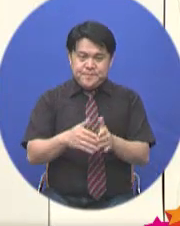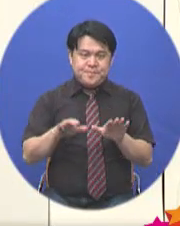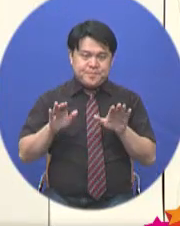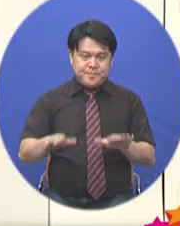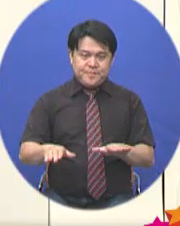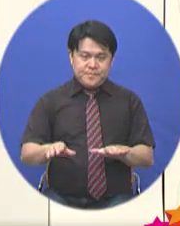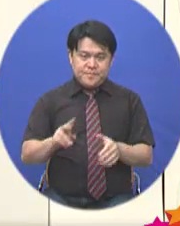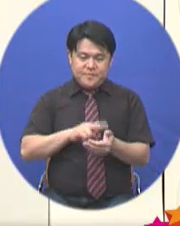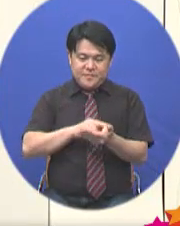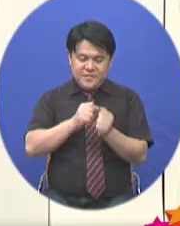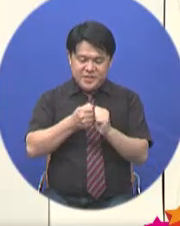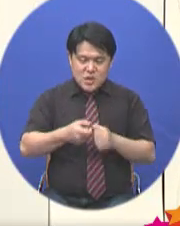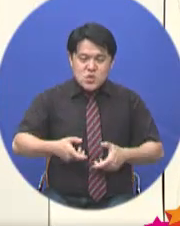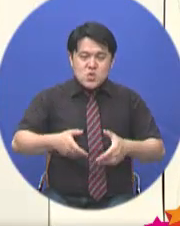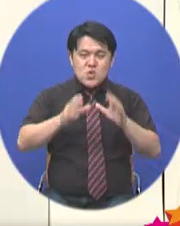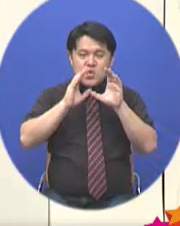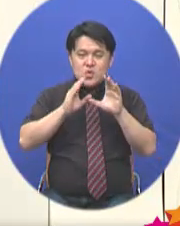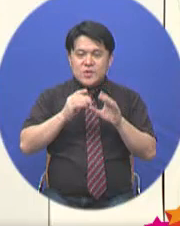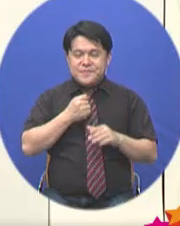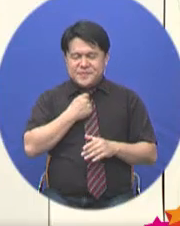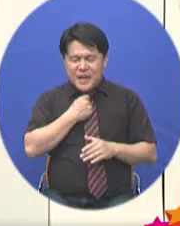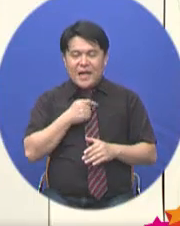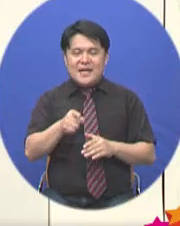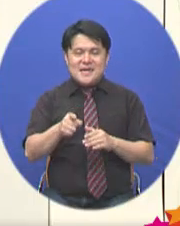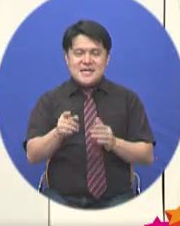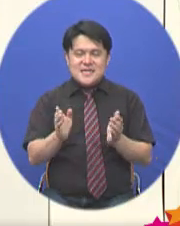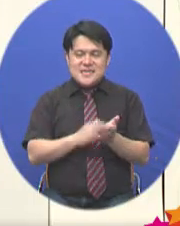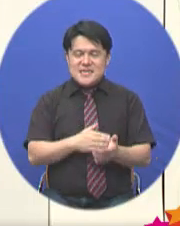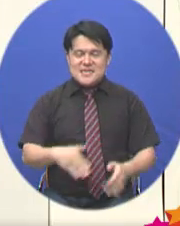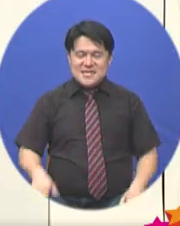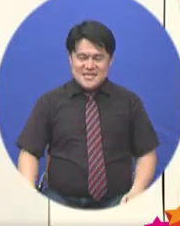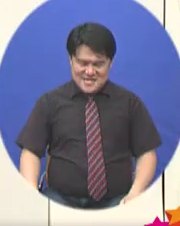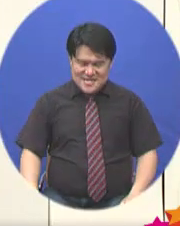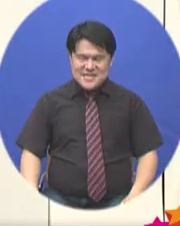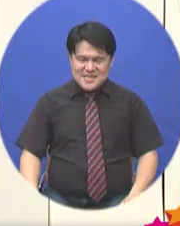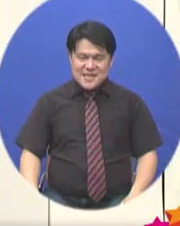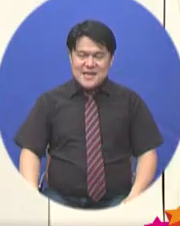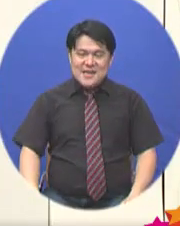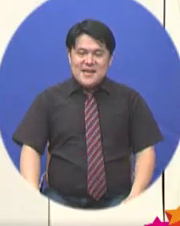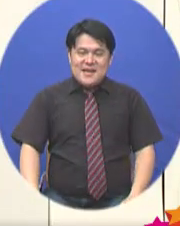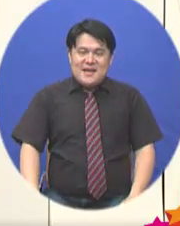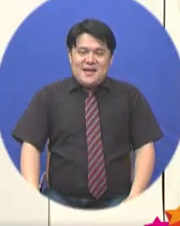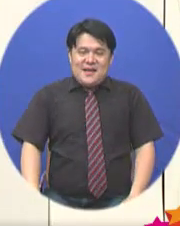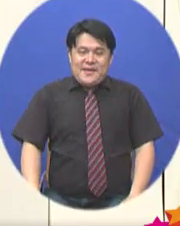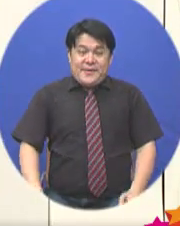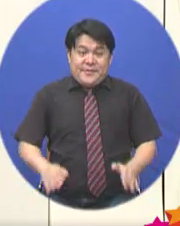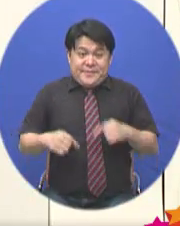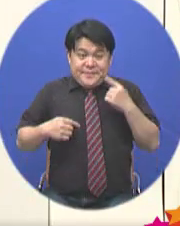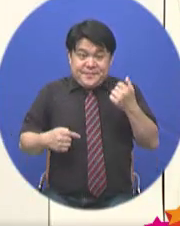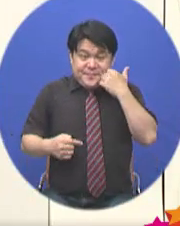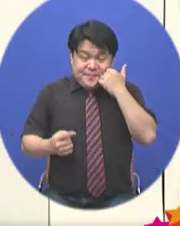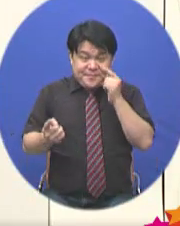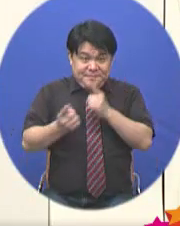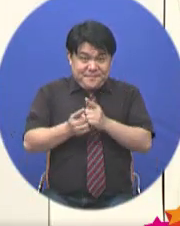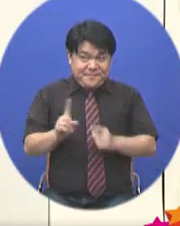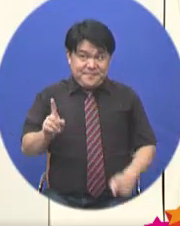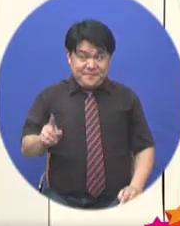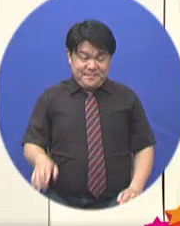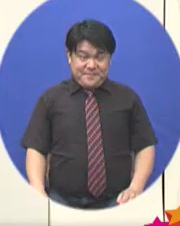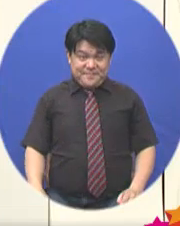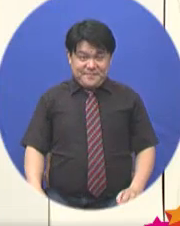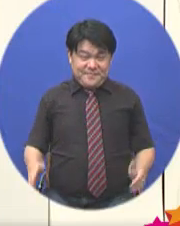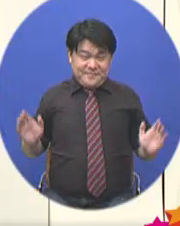오늘 보약 좀 지어주셨으면 참 맞습니다. 좋겠습니다. 네. 예, 다음 참가자 또